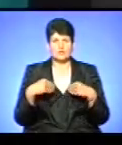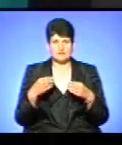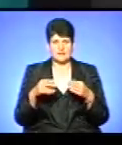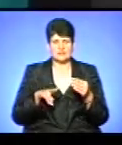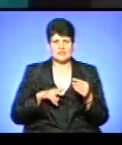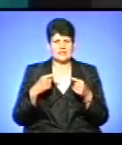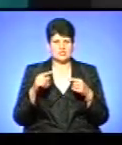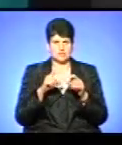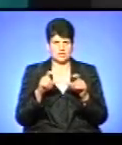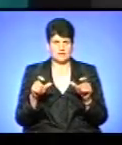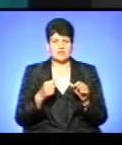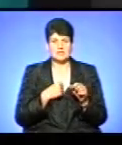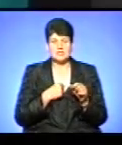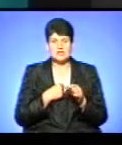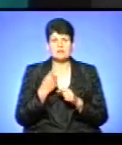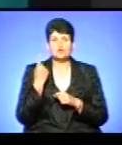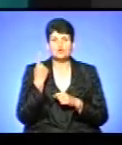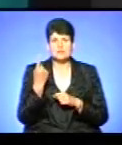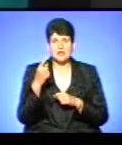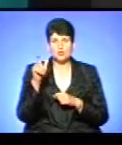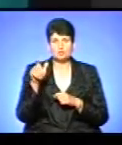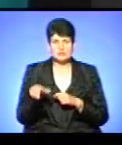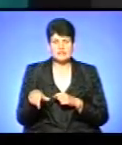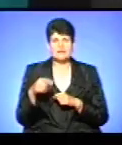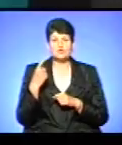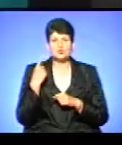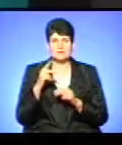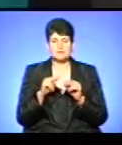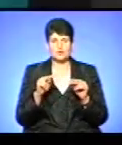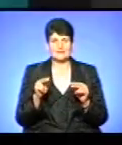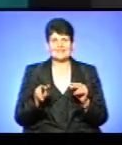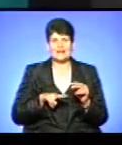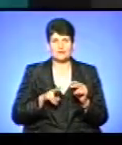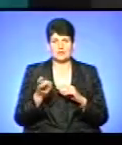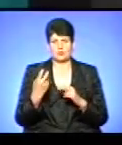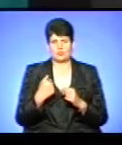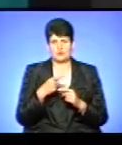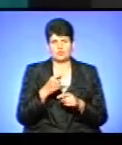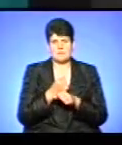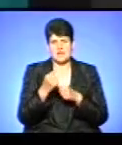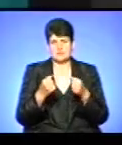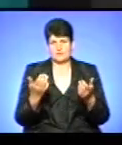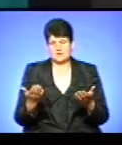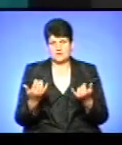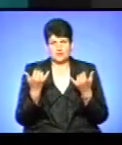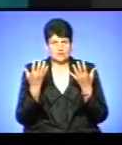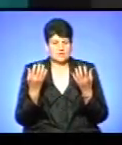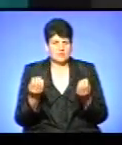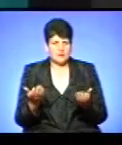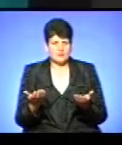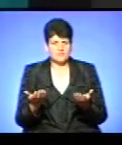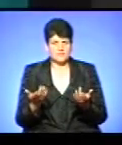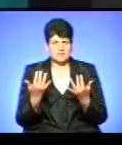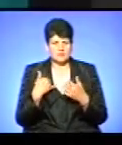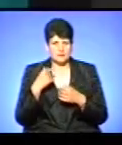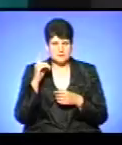інших шкіл. На жаль, жодна людина, жоден педагог, директор не підходив до мене з тим, щоб їх працевлаштувати. На сьогоднішній день,